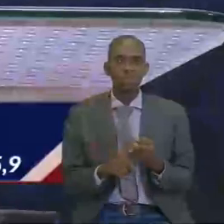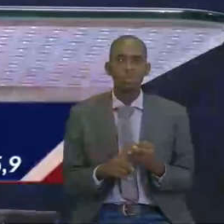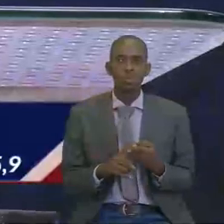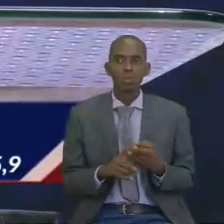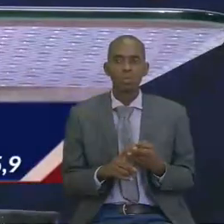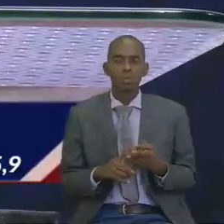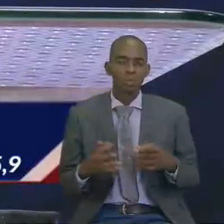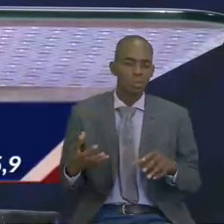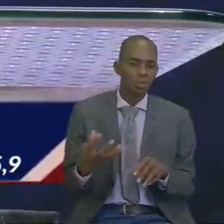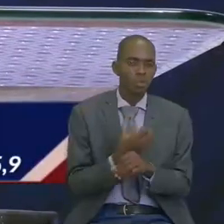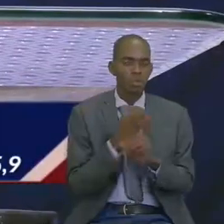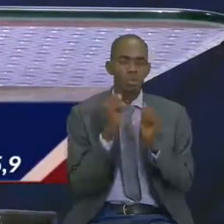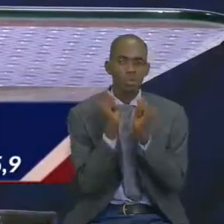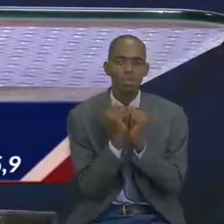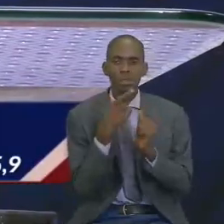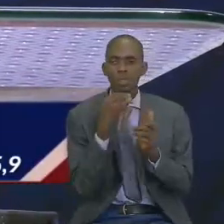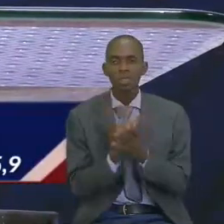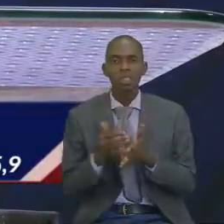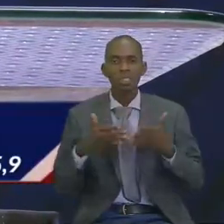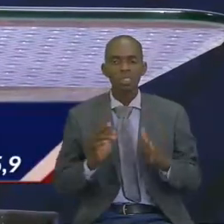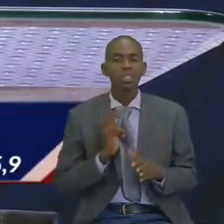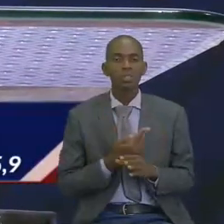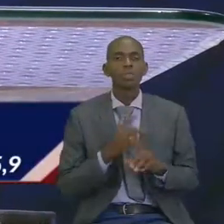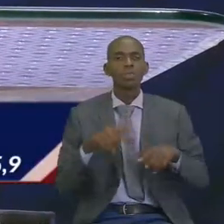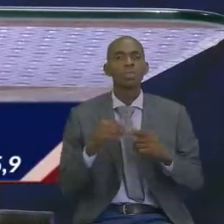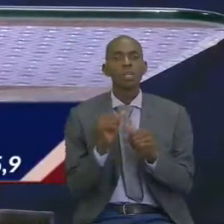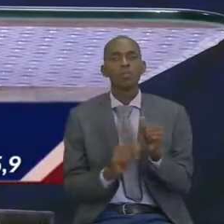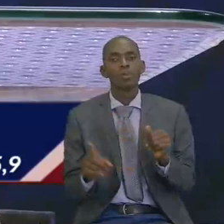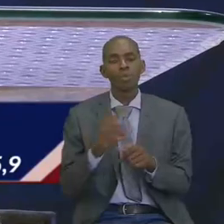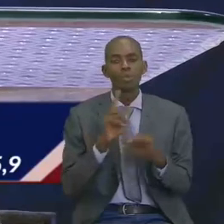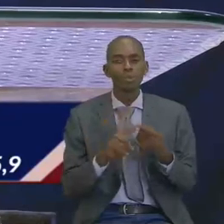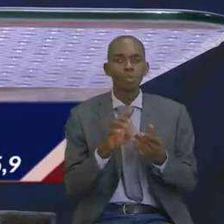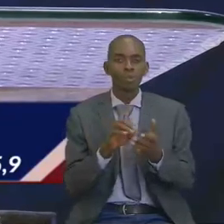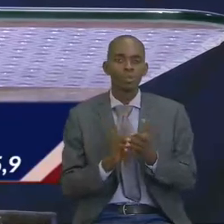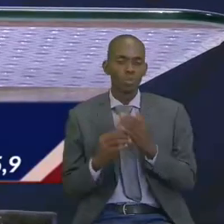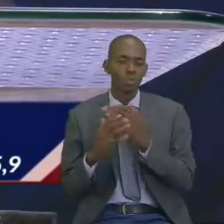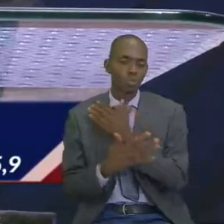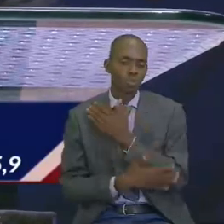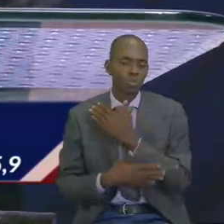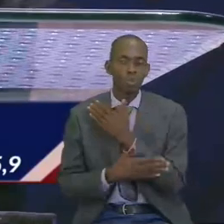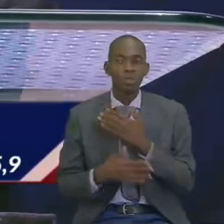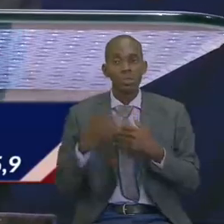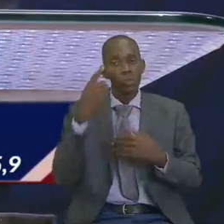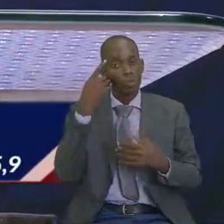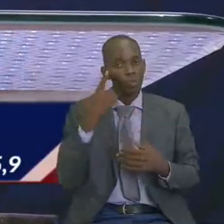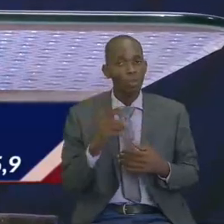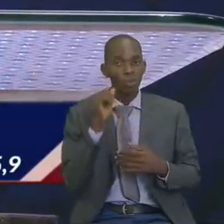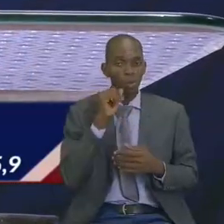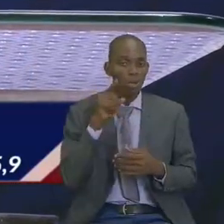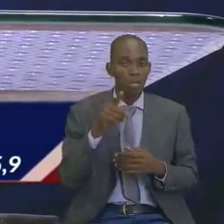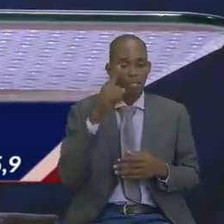qui ont été pris en captivité, ils ont dit, abandonnons-la et allons chacun dans son pays, car son